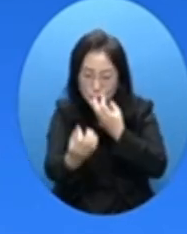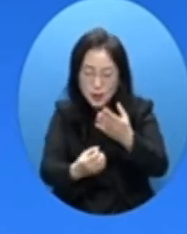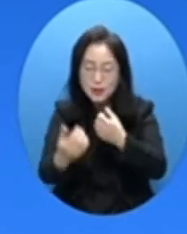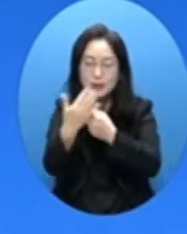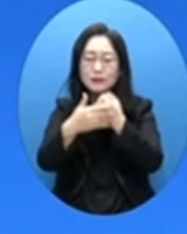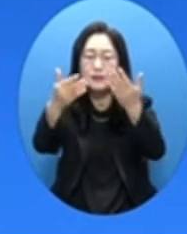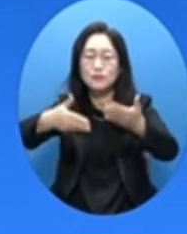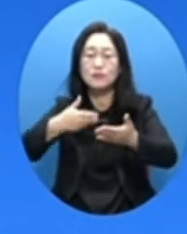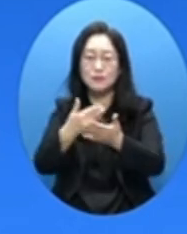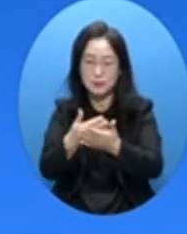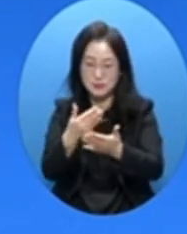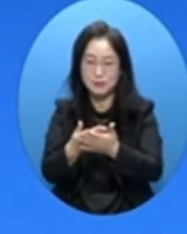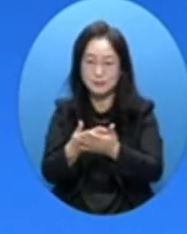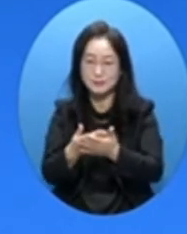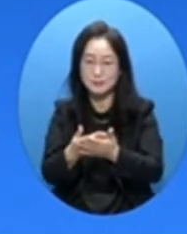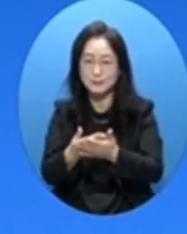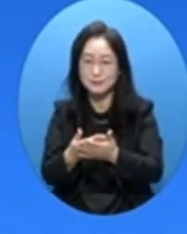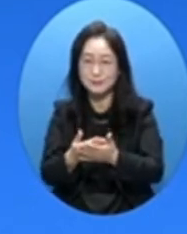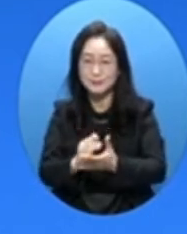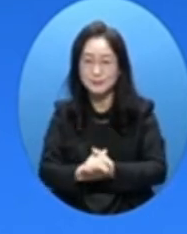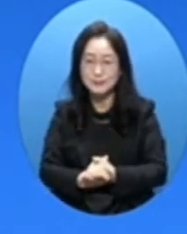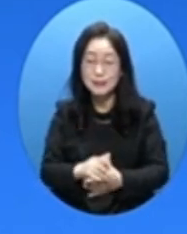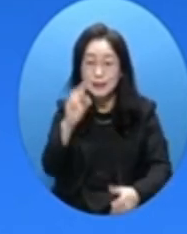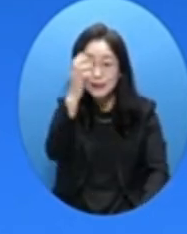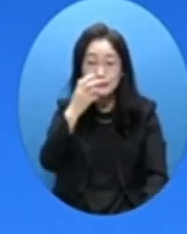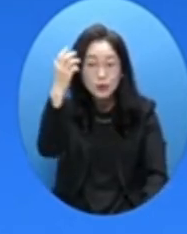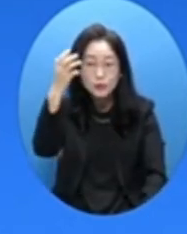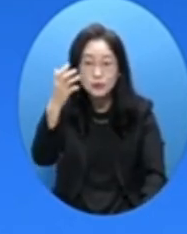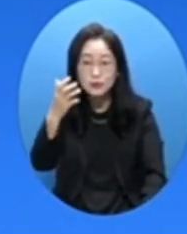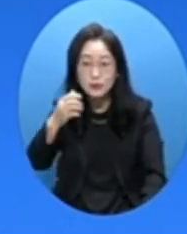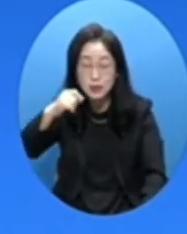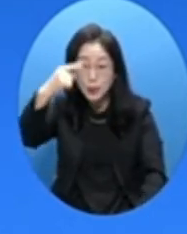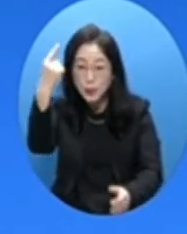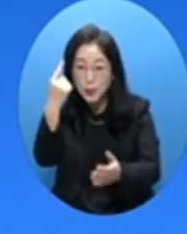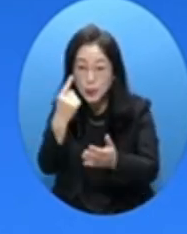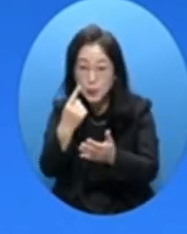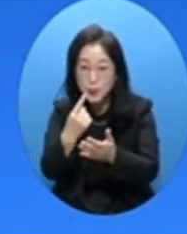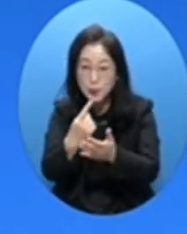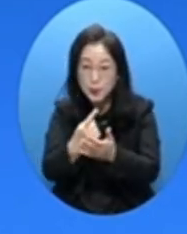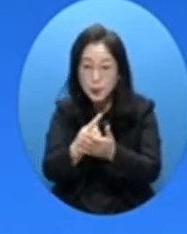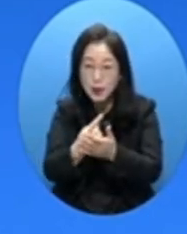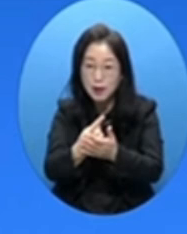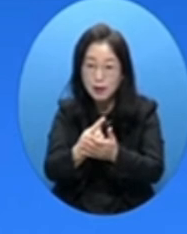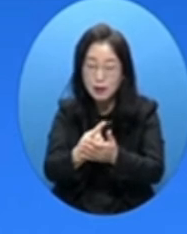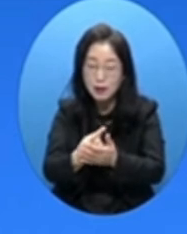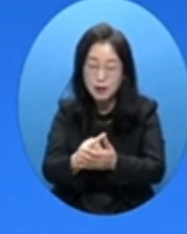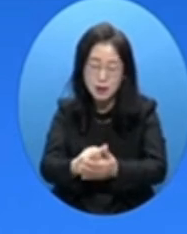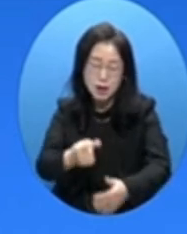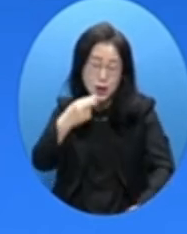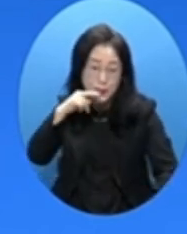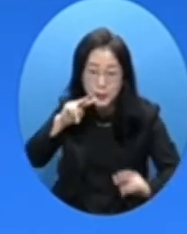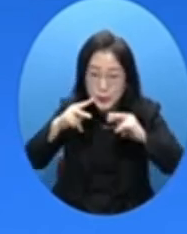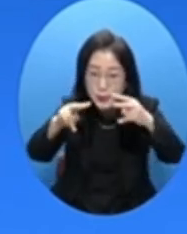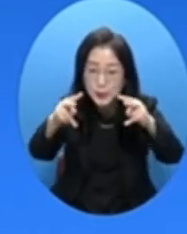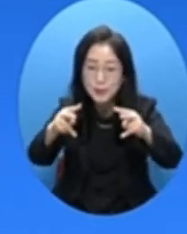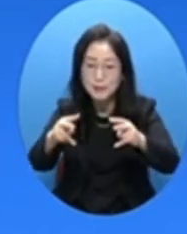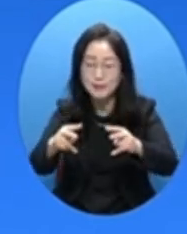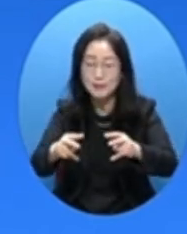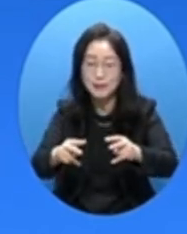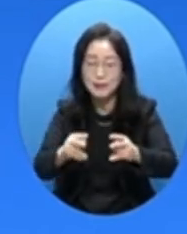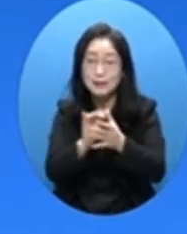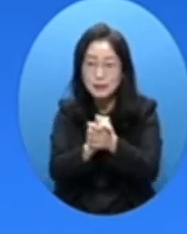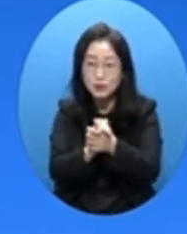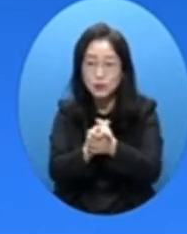할수록 은혜 내려 주시옵소서 성령님에서 우리의 혀를 잡아 우리를 방언으로 기도하게 하면이 방언 기도가